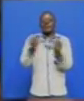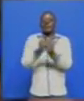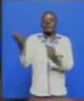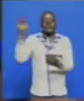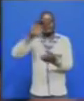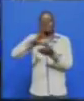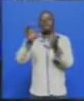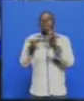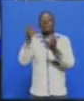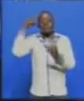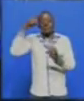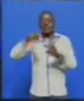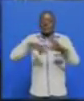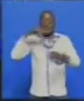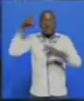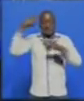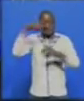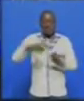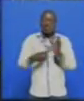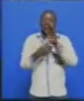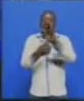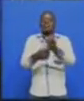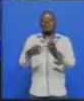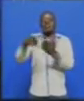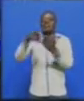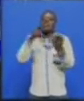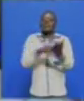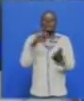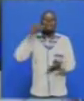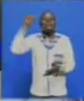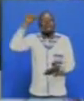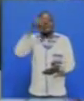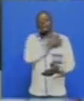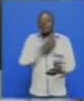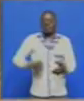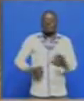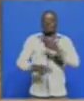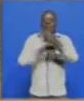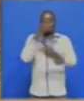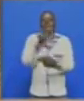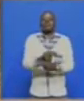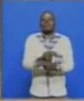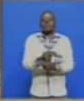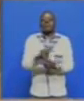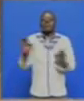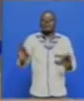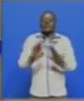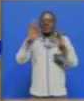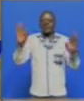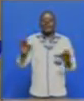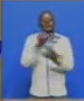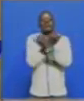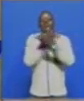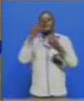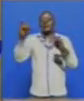d'enquête parlementaire qui a présenté son rapport hier à l'Assemblée nationale. Célébration de la fête de l'indépendance à